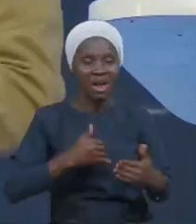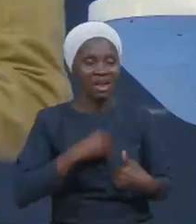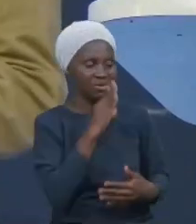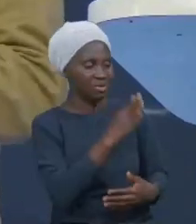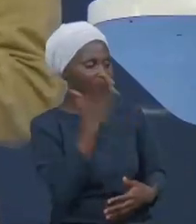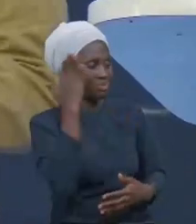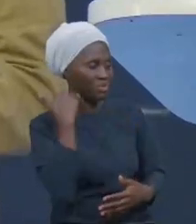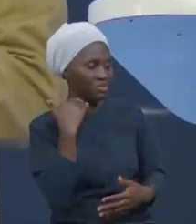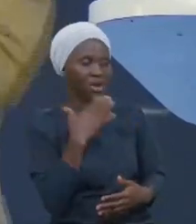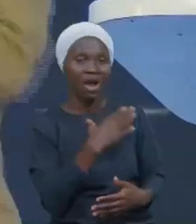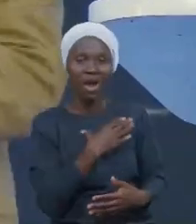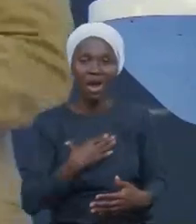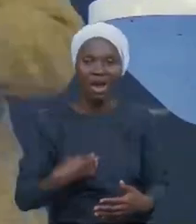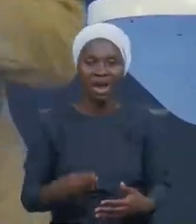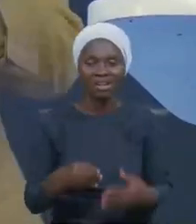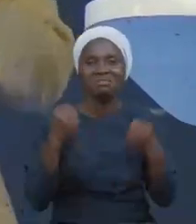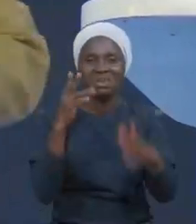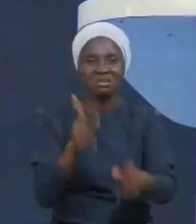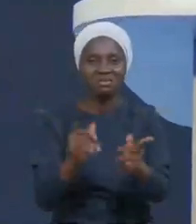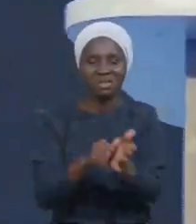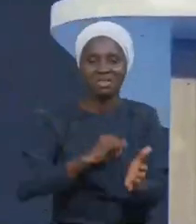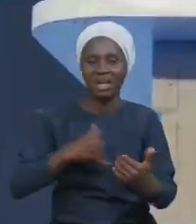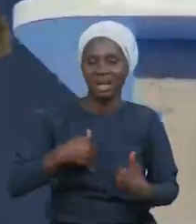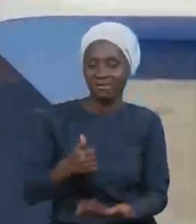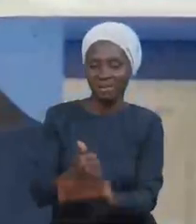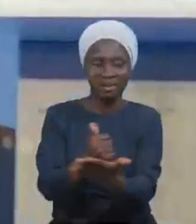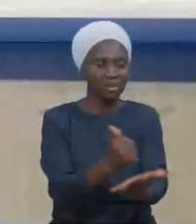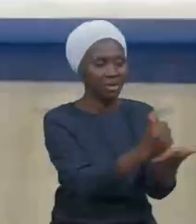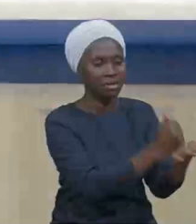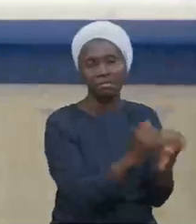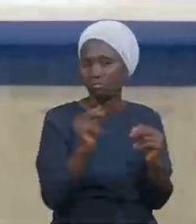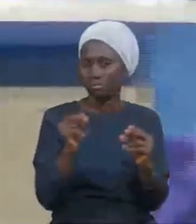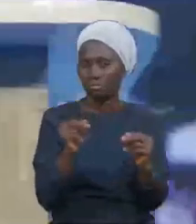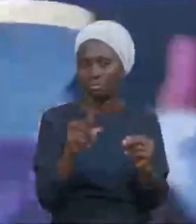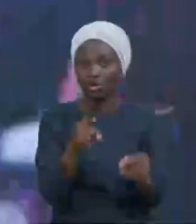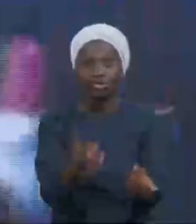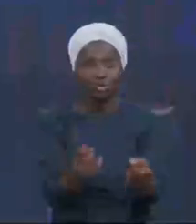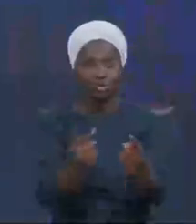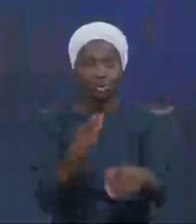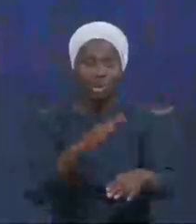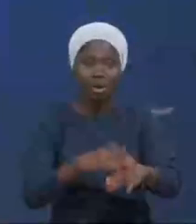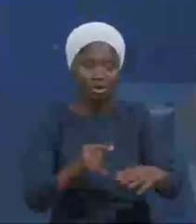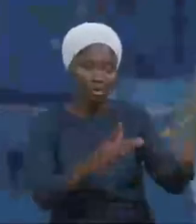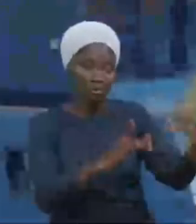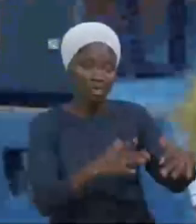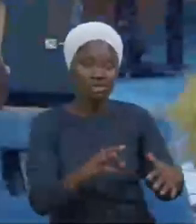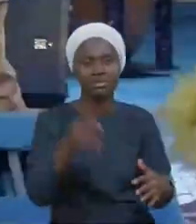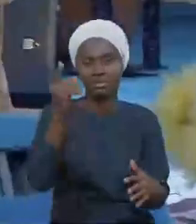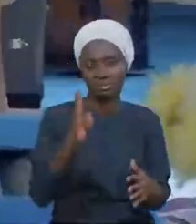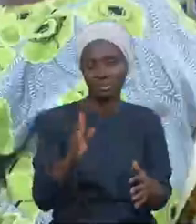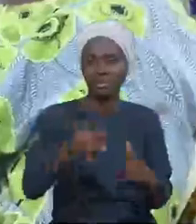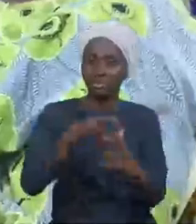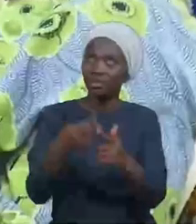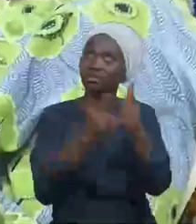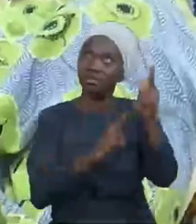nombreuses vies que j'ai aidées. Non. Tu viens sur la base de la miséricorde de Dieu. Le Seigneur va